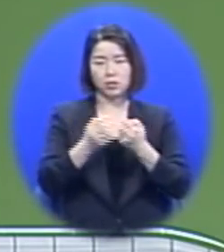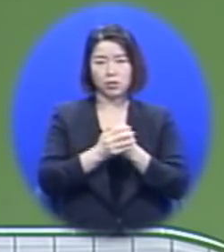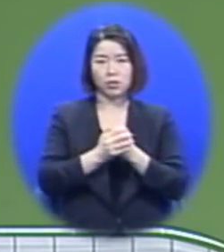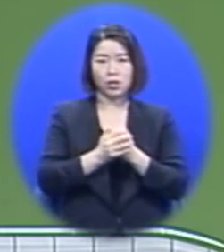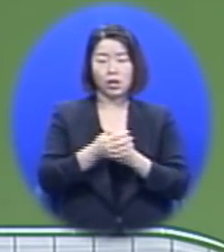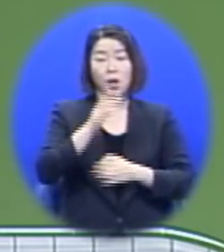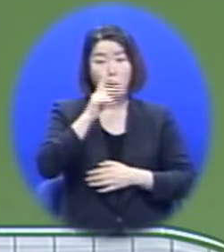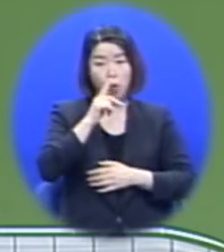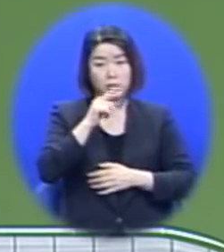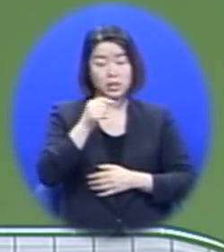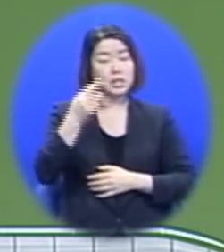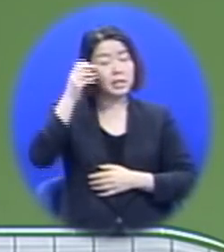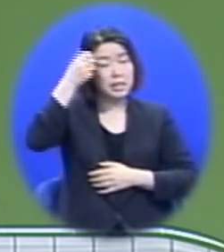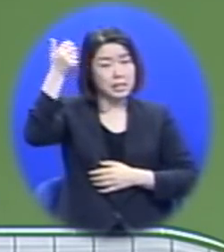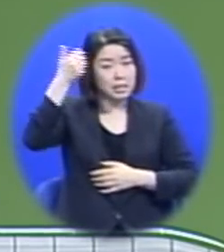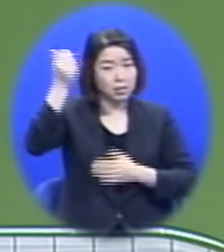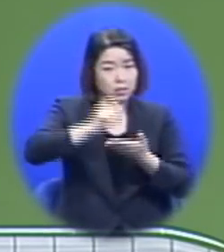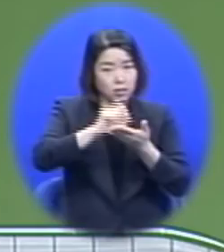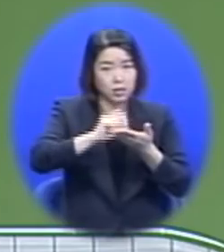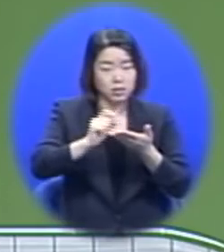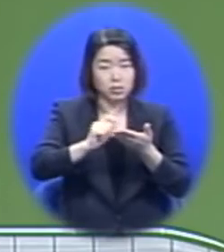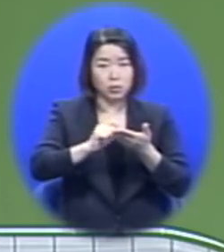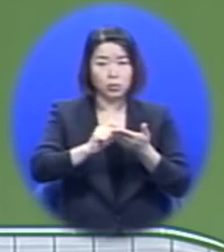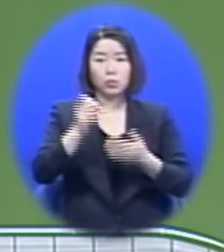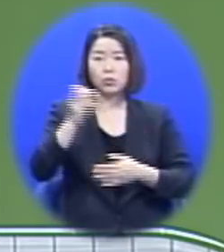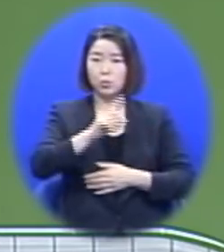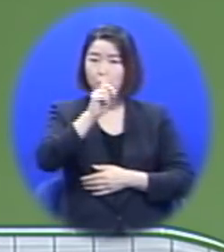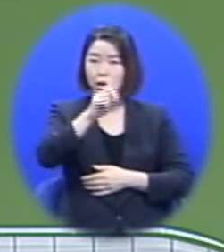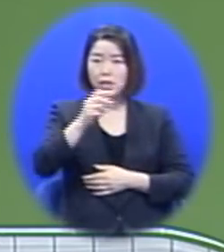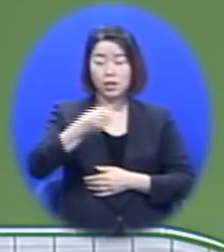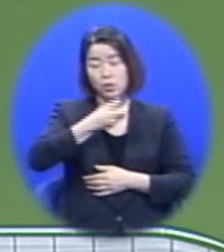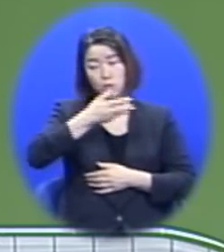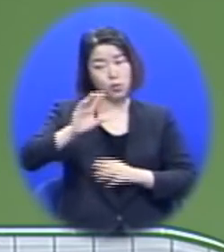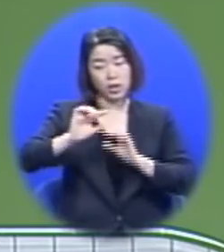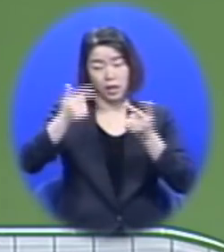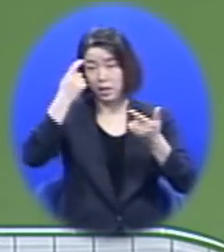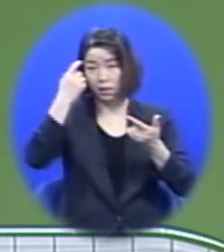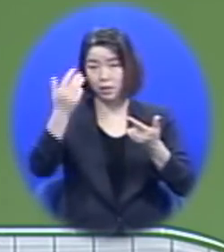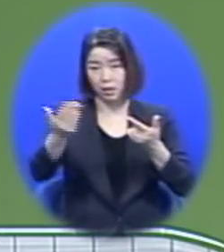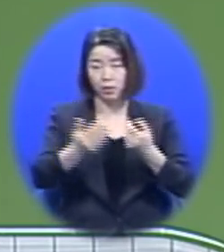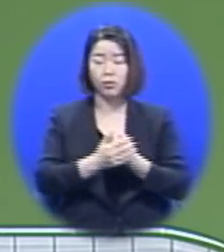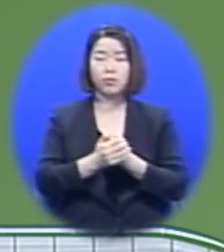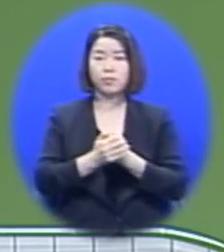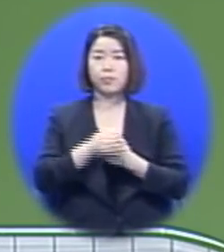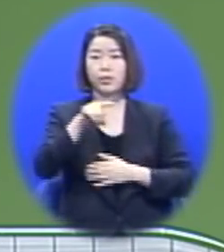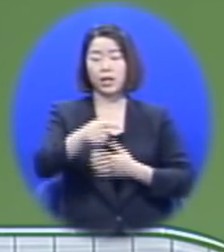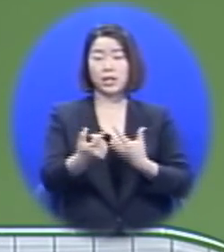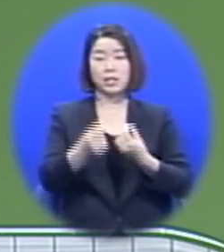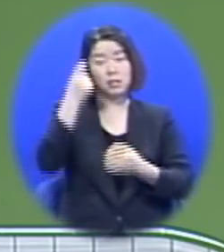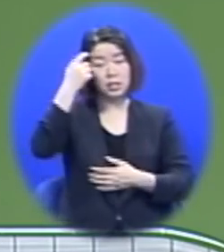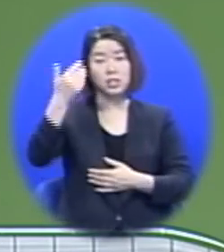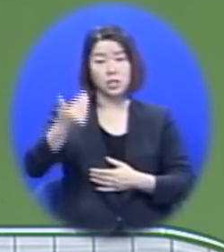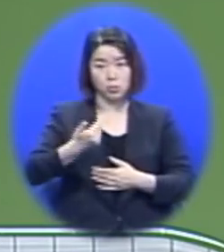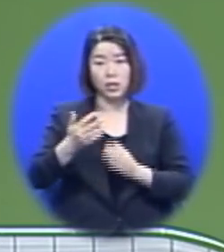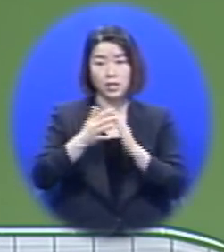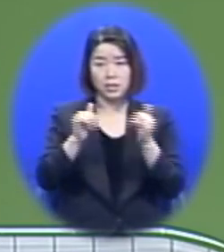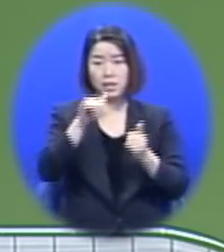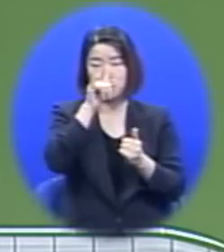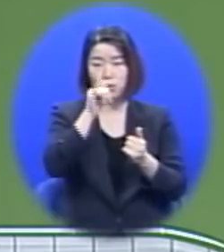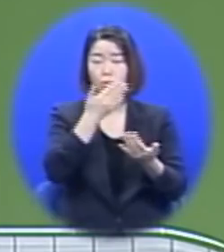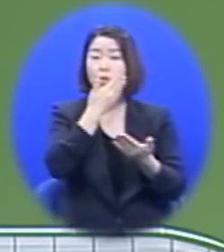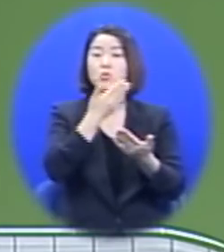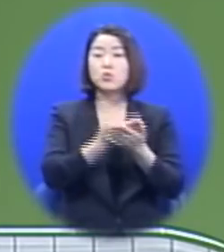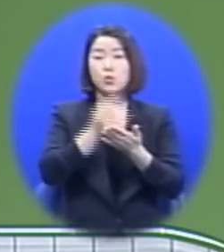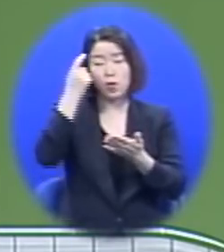혹시 영성일기 쓰는 것도 또 하나의 유행은 아니겠습니까? 그런 질문하는 분들이 있고,